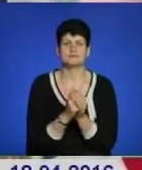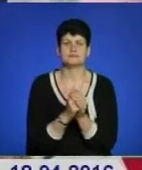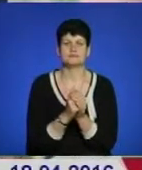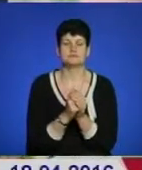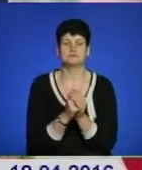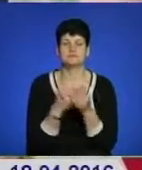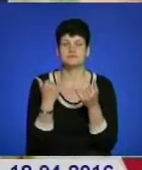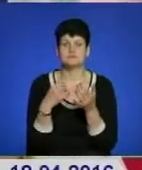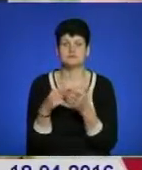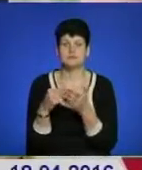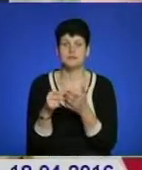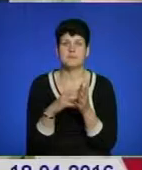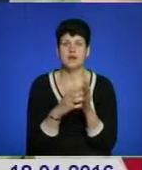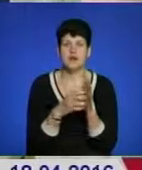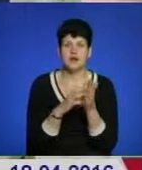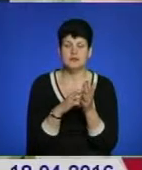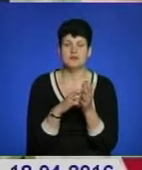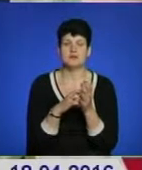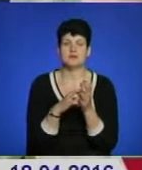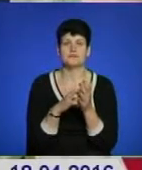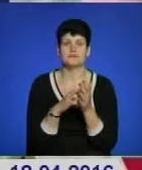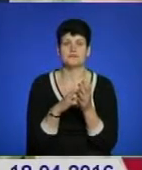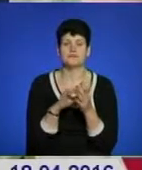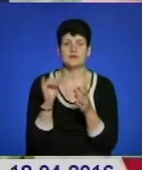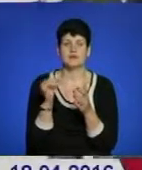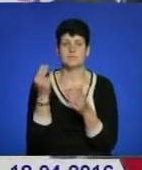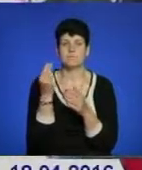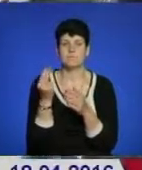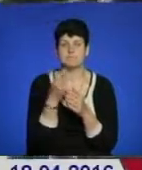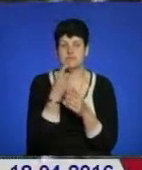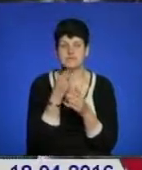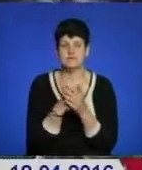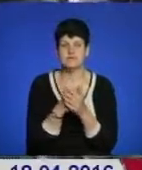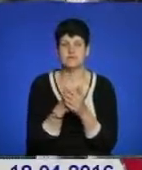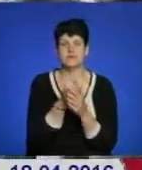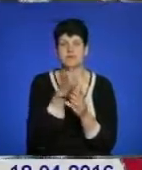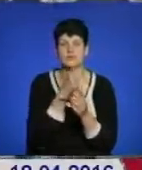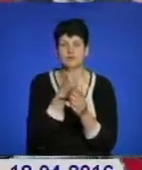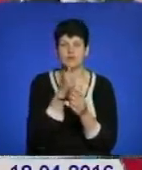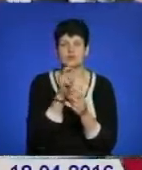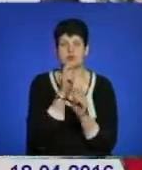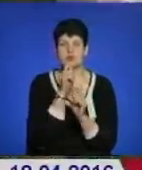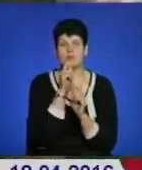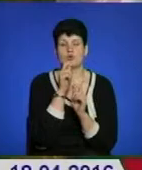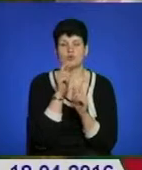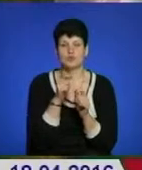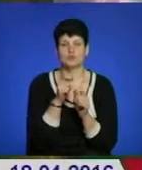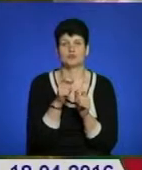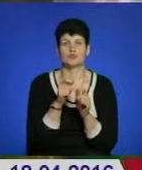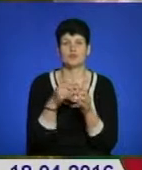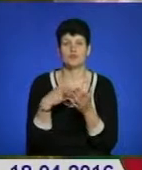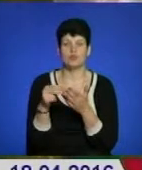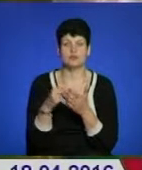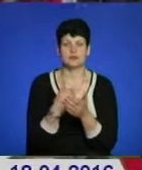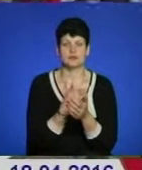Наразі найчастіше це пряники, звичайно ж, і писанки. Посмакувати чи на подарунок? Медові великодні пряники